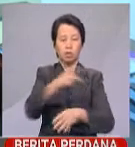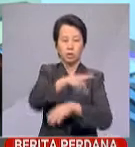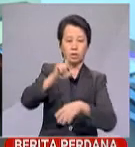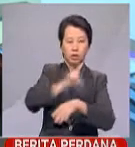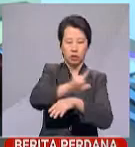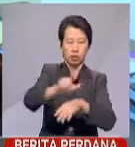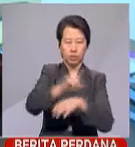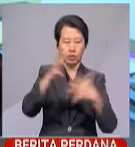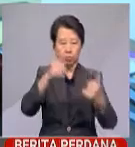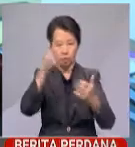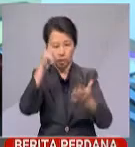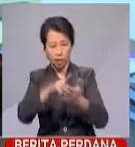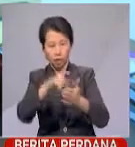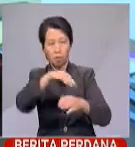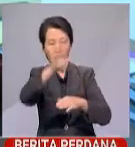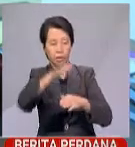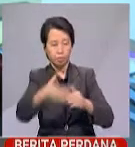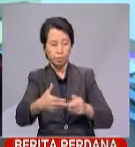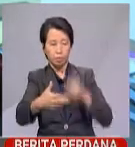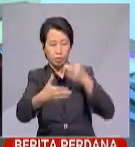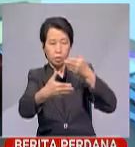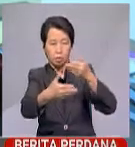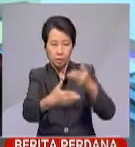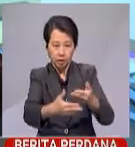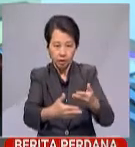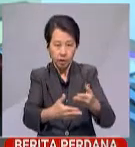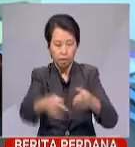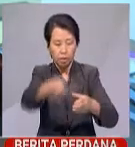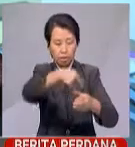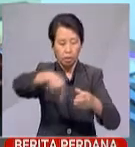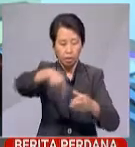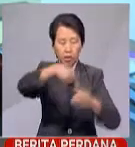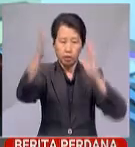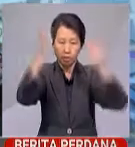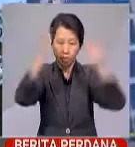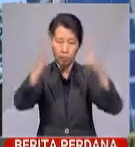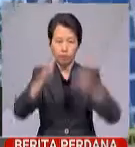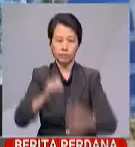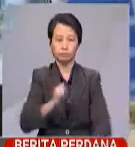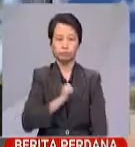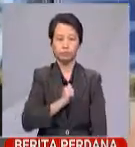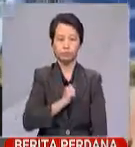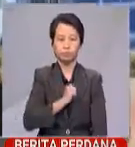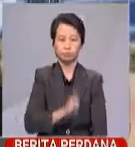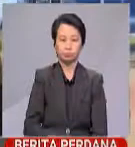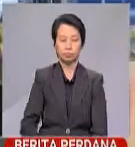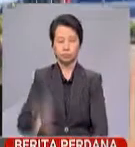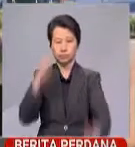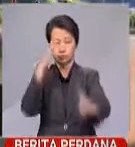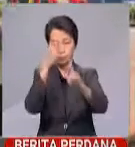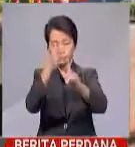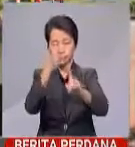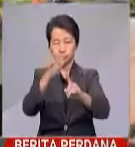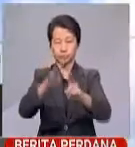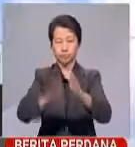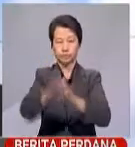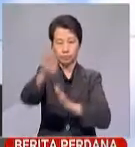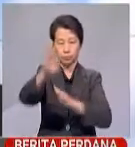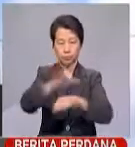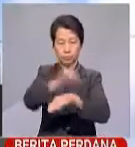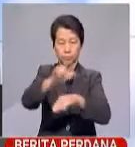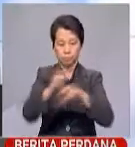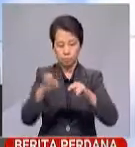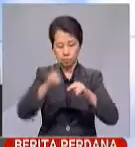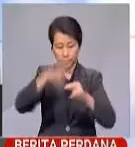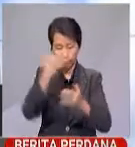dikenali dengan lebih rapat di dalam Malaysia itu sendiri. Hala tuju pembangunan Labuan juga terus ditambah